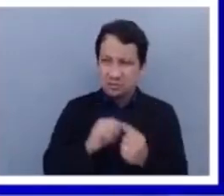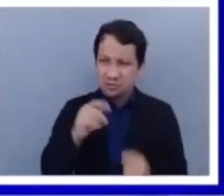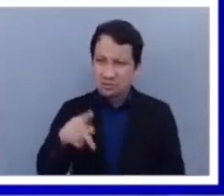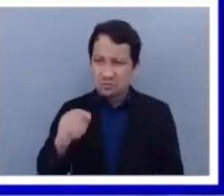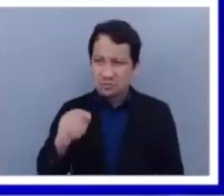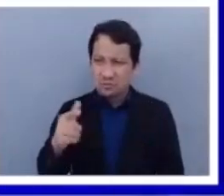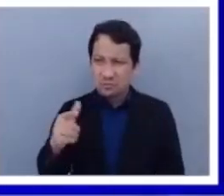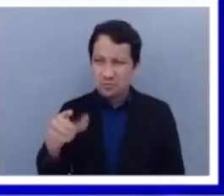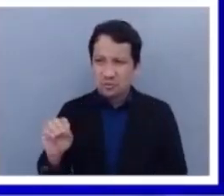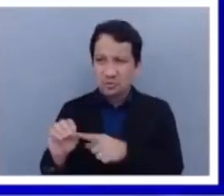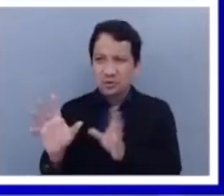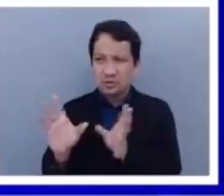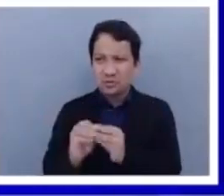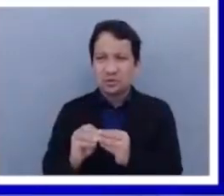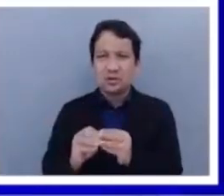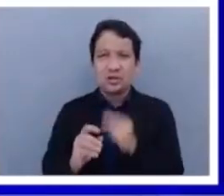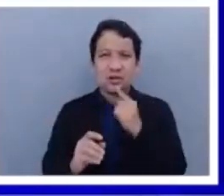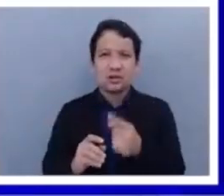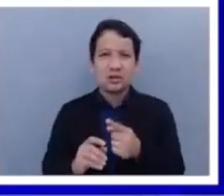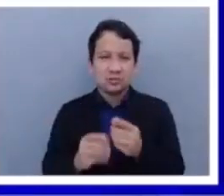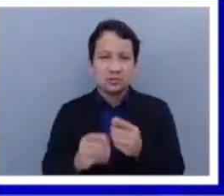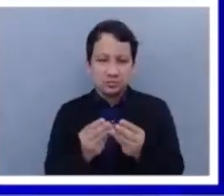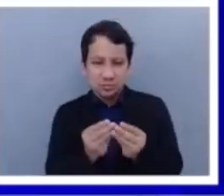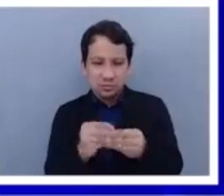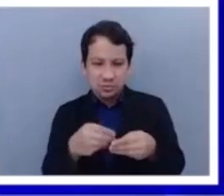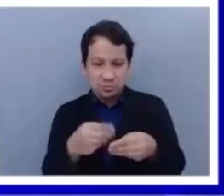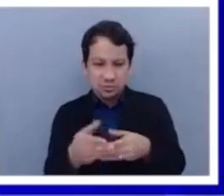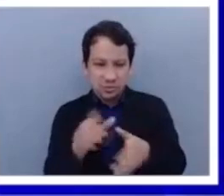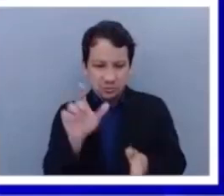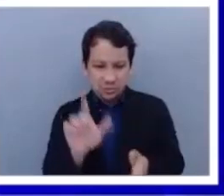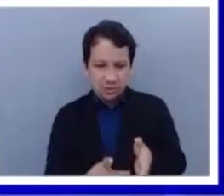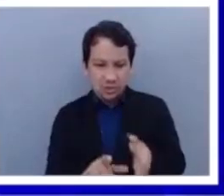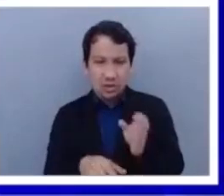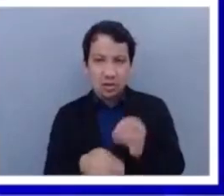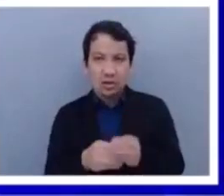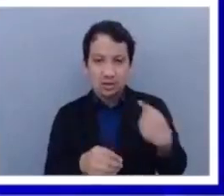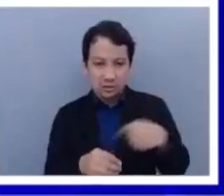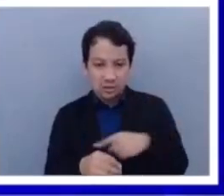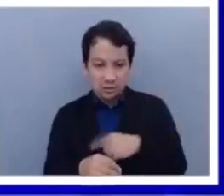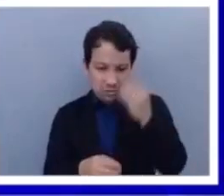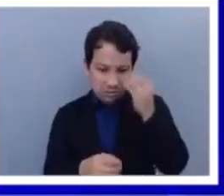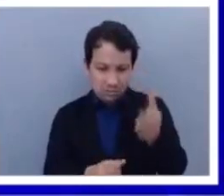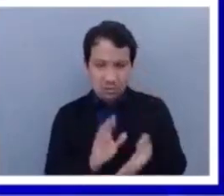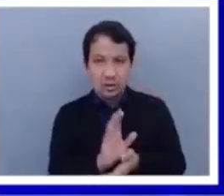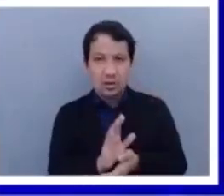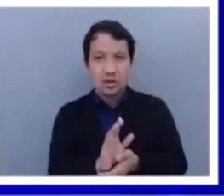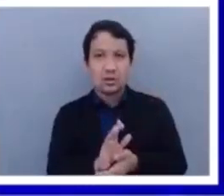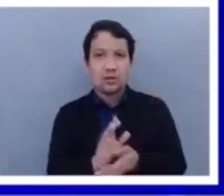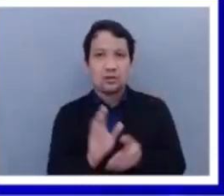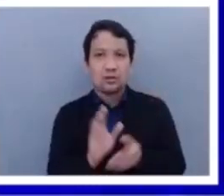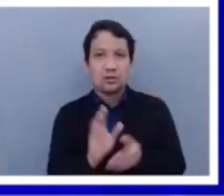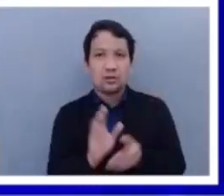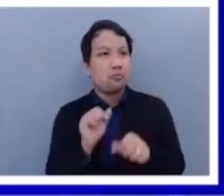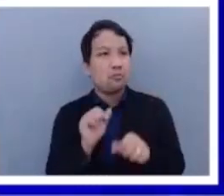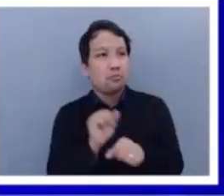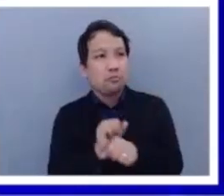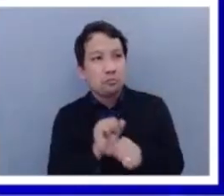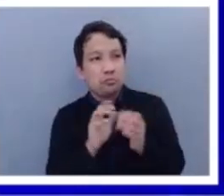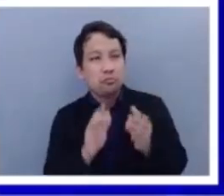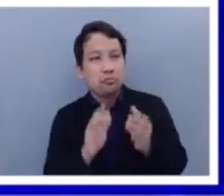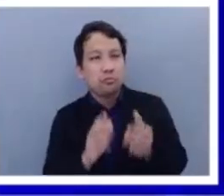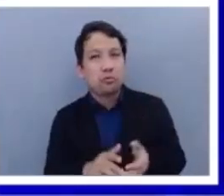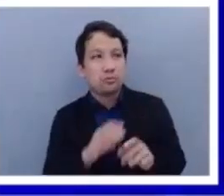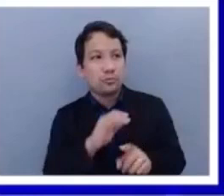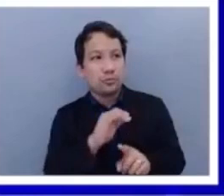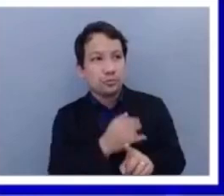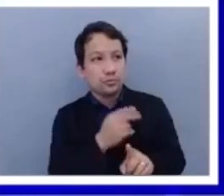gambling and betting activities, may pagbaba tayo sa number of workers July versus